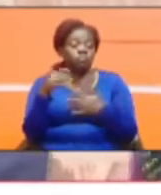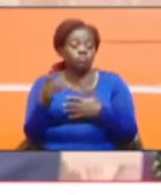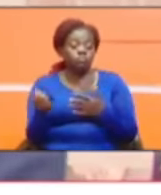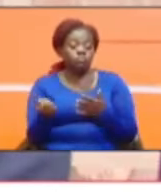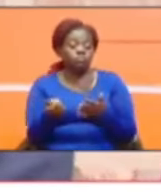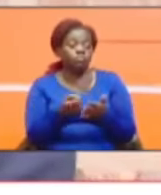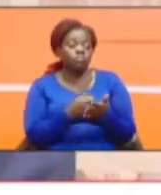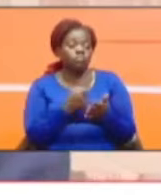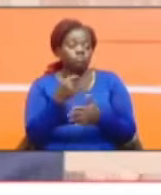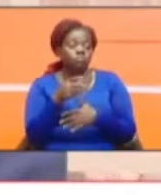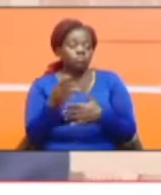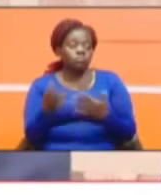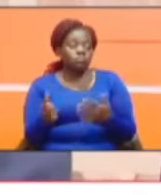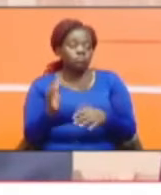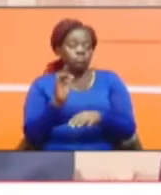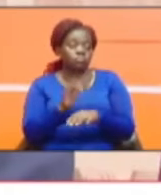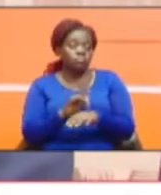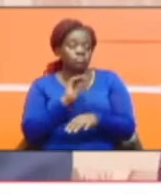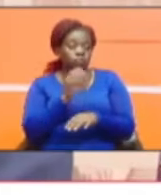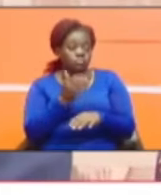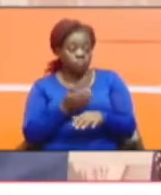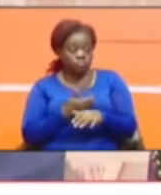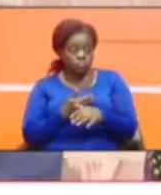kisayiningako kitukutteko ng'abatuuze.